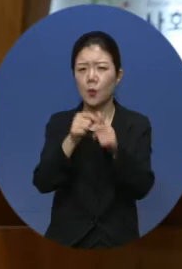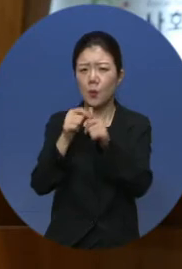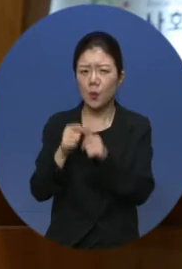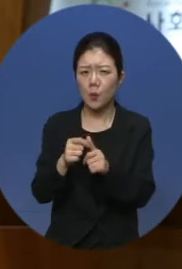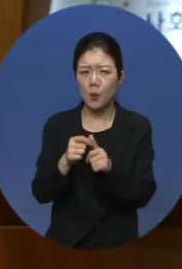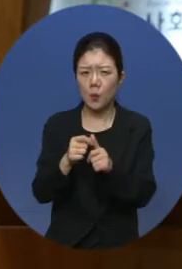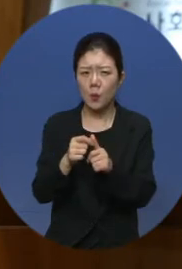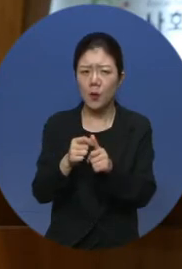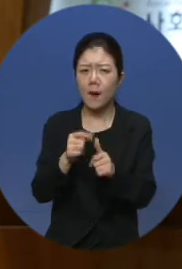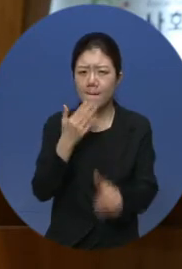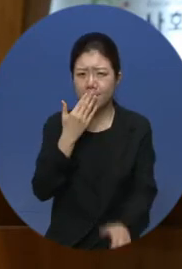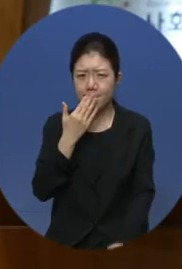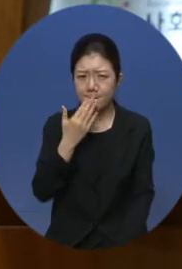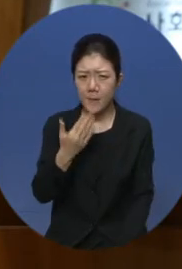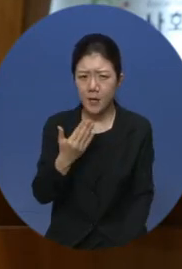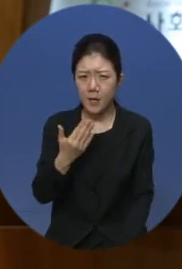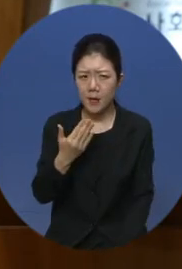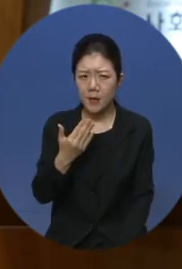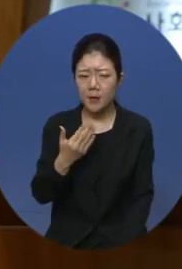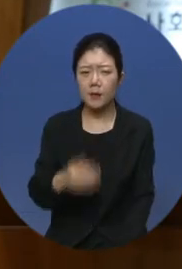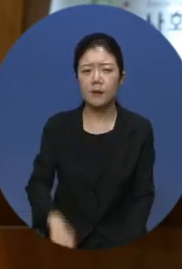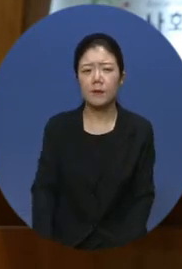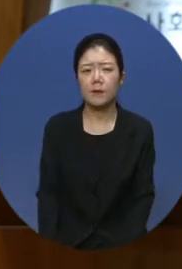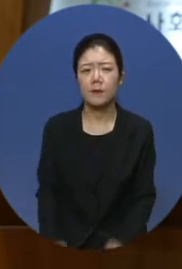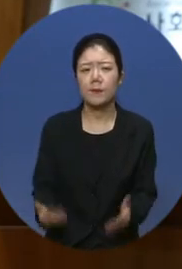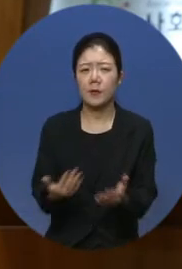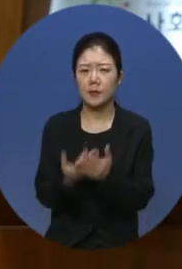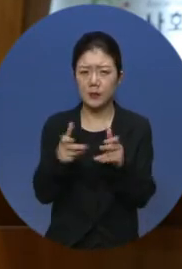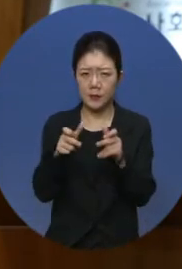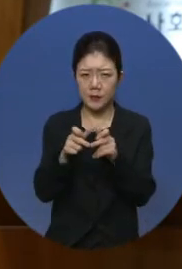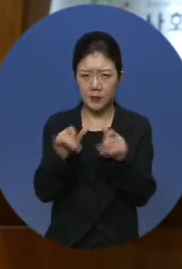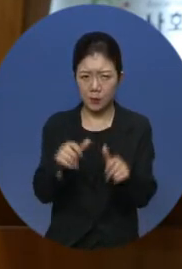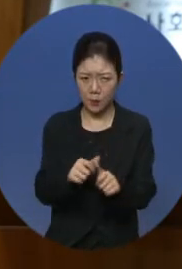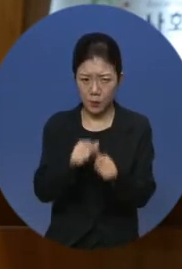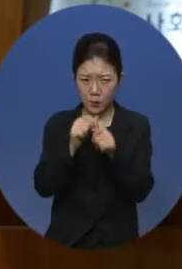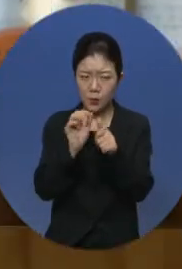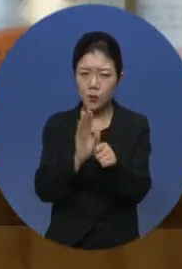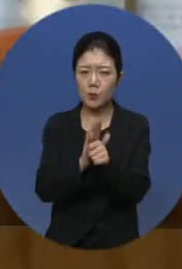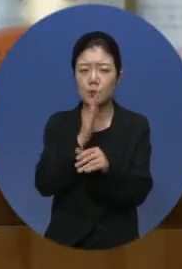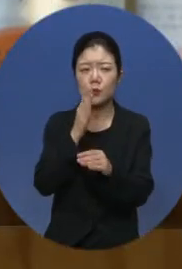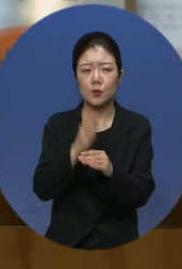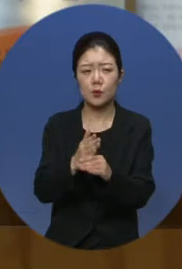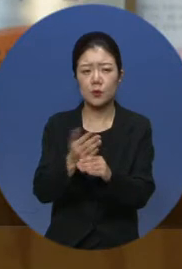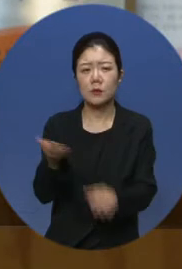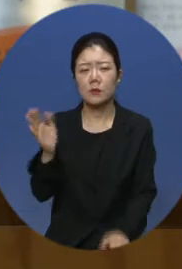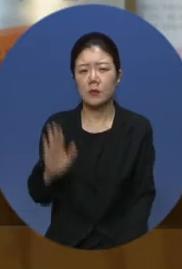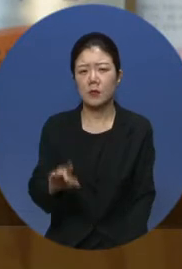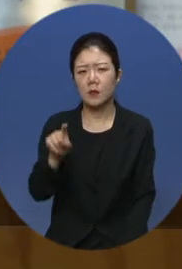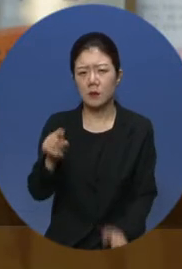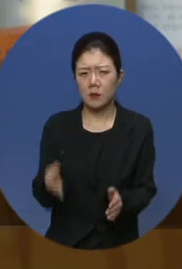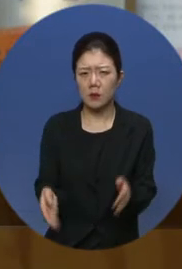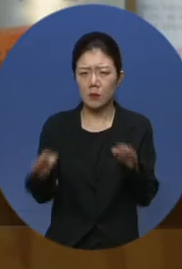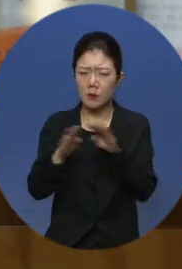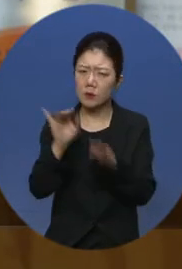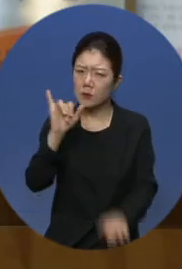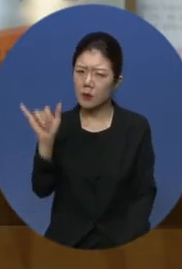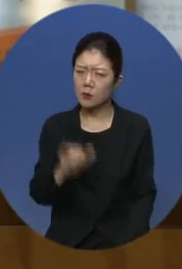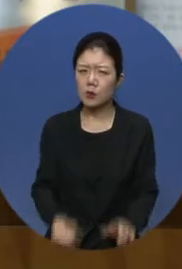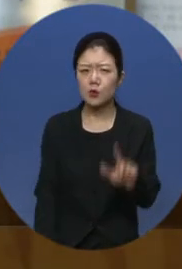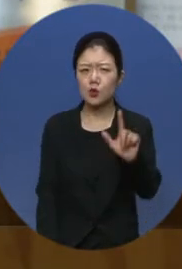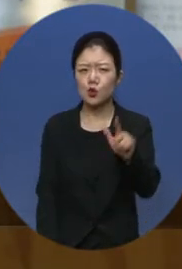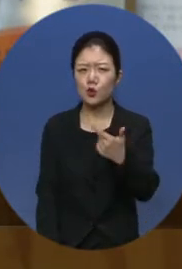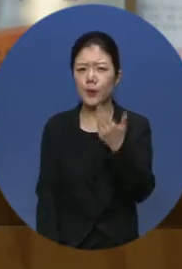있는 그런 어드밴티지를 갖고 발달장애인들의 고용을 돕고 있습니다. 그런데 그 기간이 전국에 한